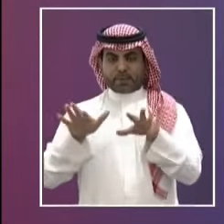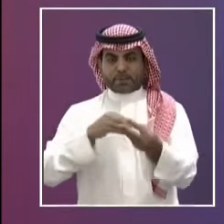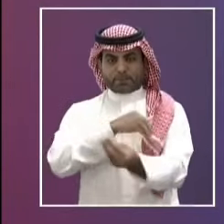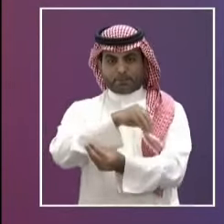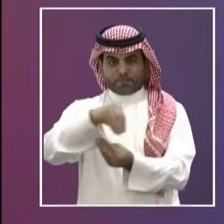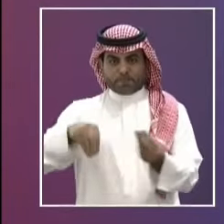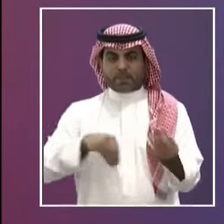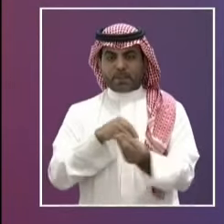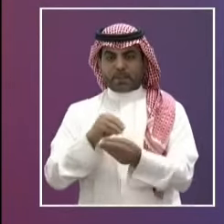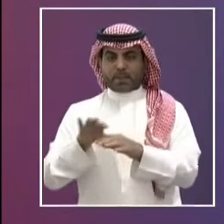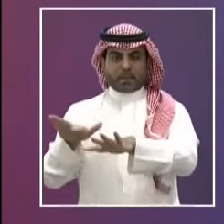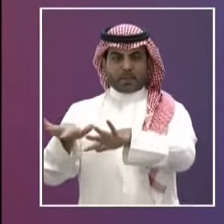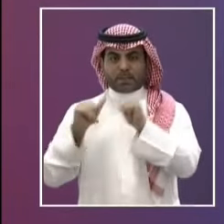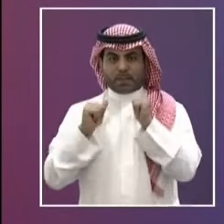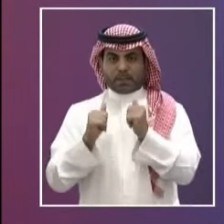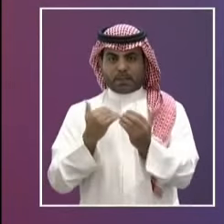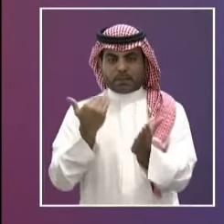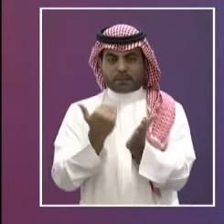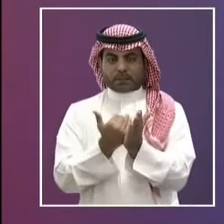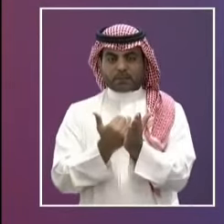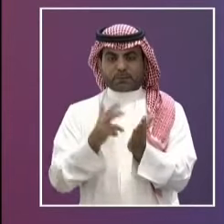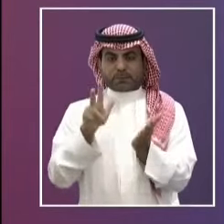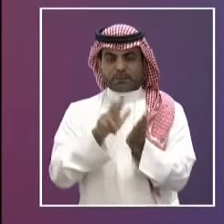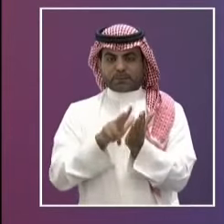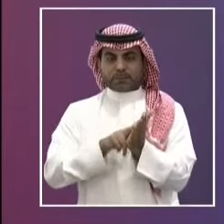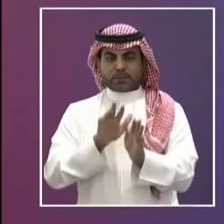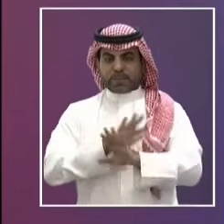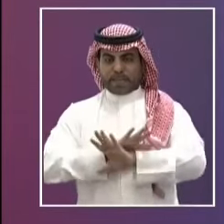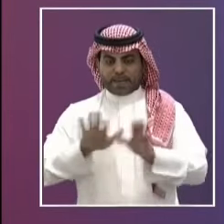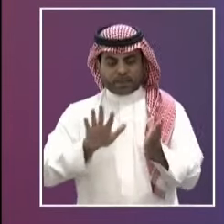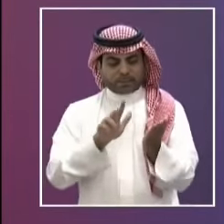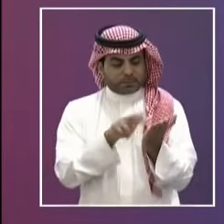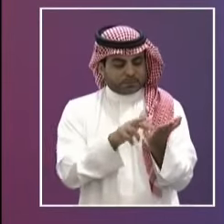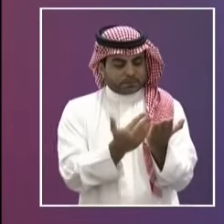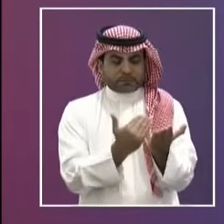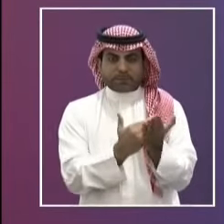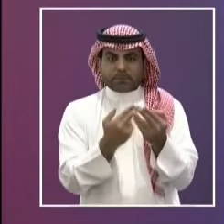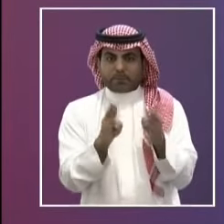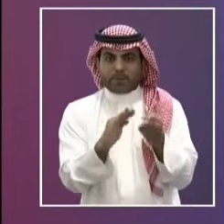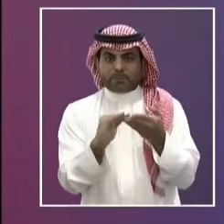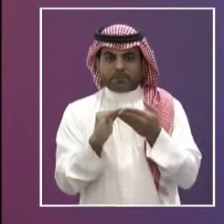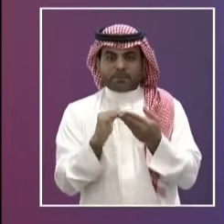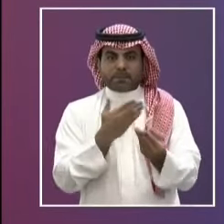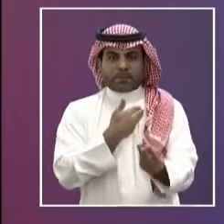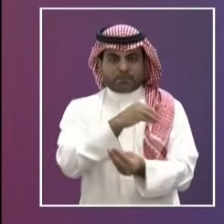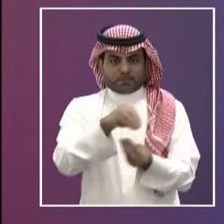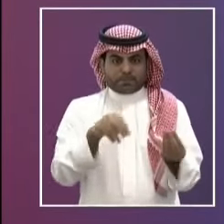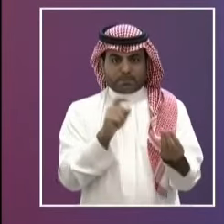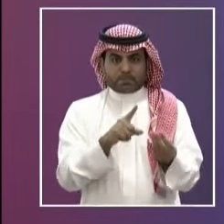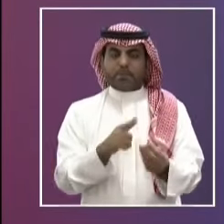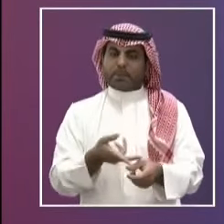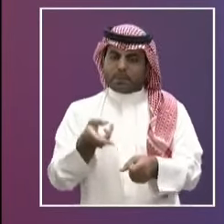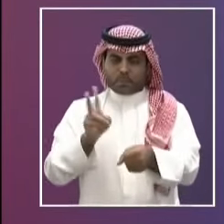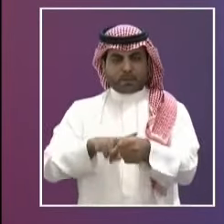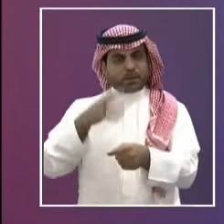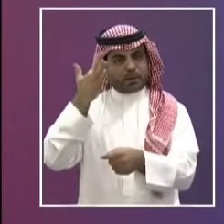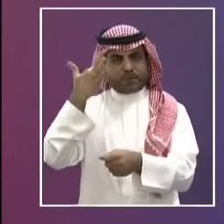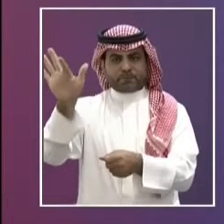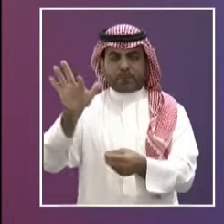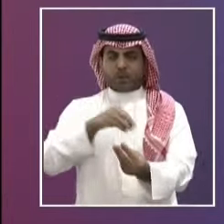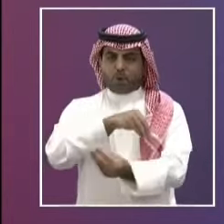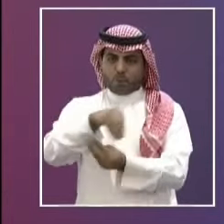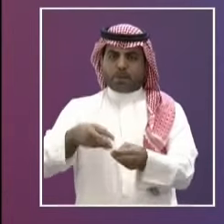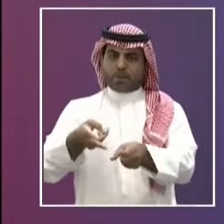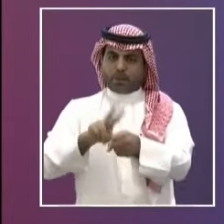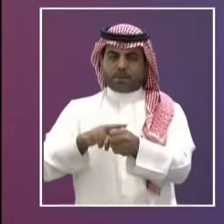أداء العمرة، يعني أخذ تصريح في يوم محدد وأدى العمرة، بإمكانه أنه يقدم مرة ثانية ويأخذ التصريح لأداء